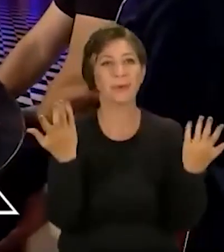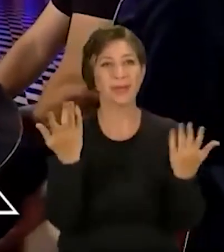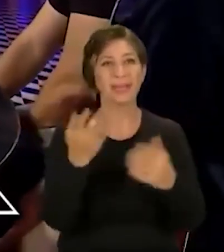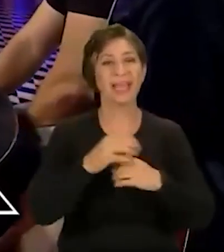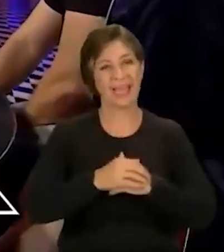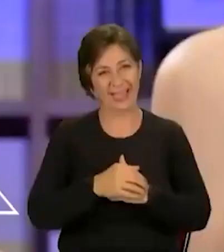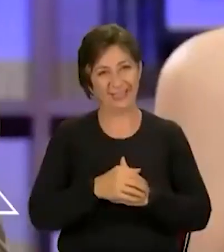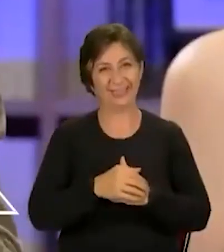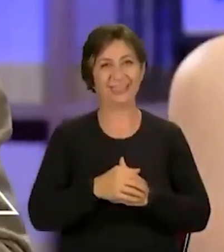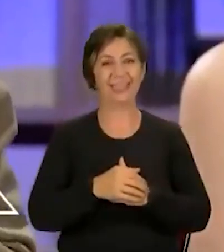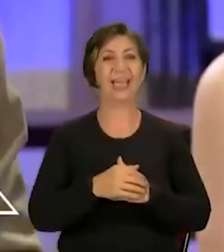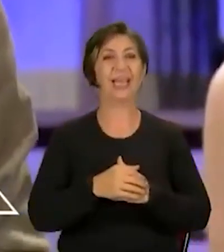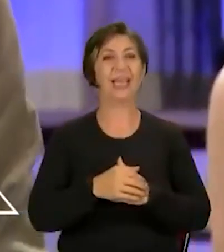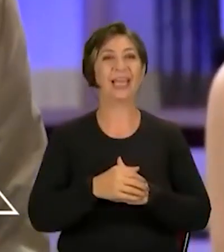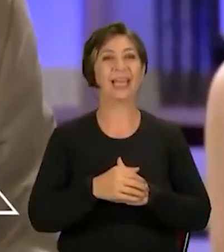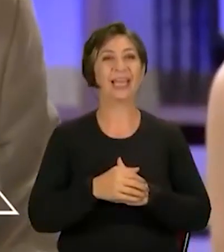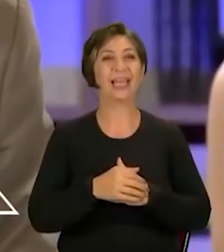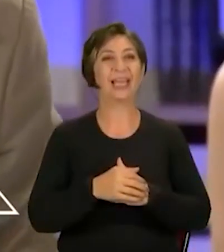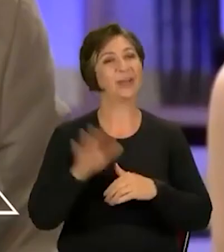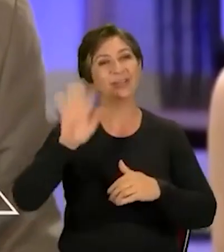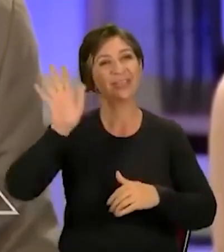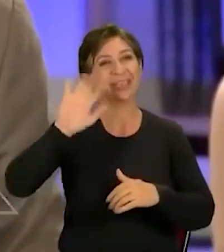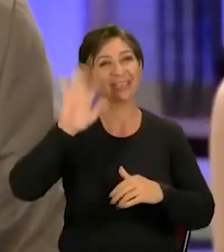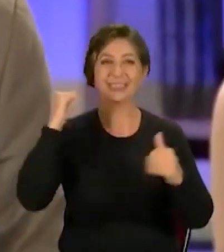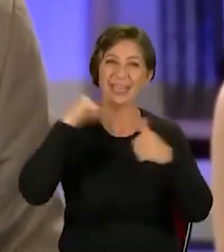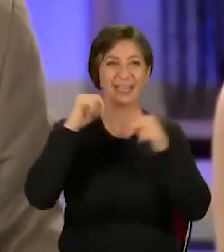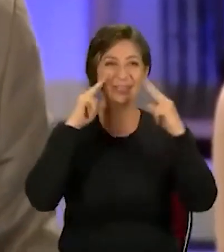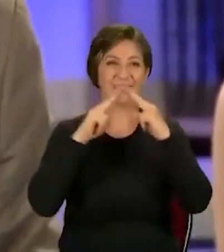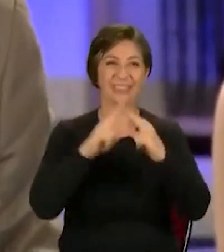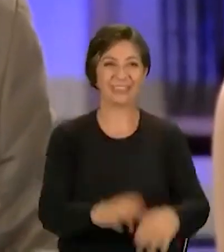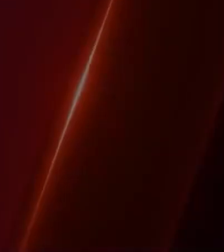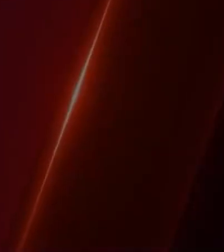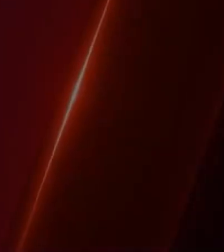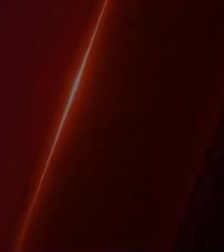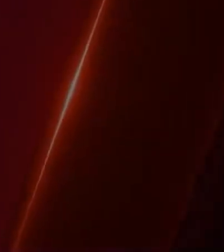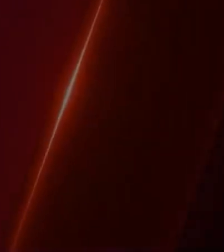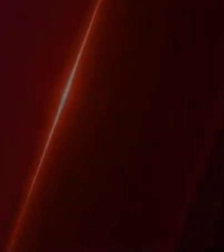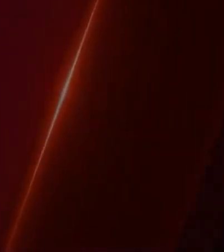Yani evet. Pekala. Hoşça kalın. Tekrar görüşeceğiz Muhabbet Kralı'nda.